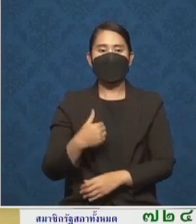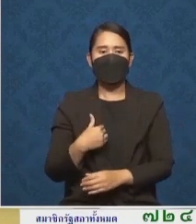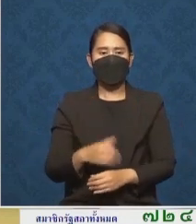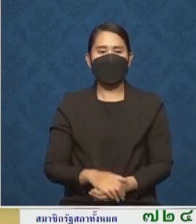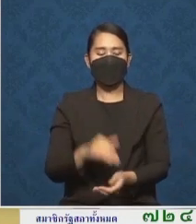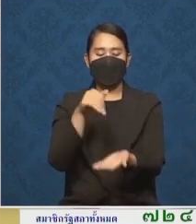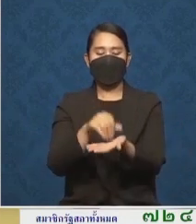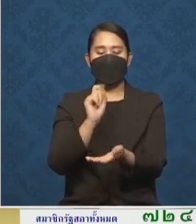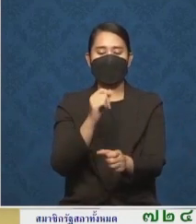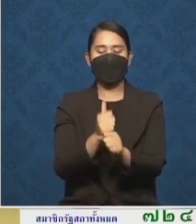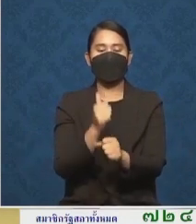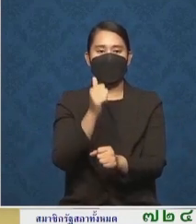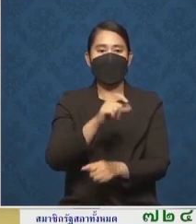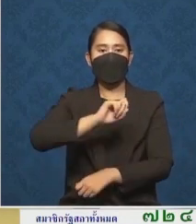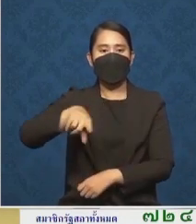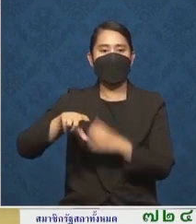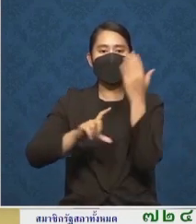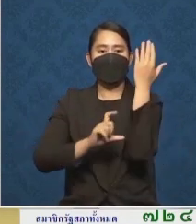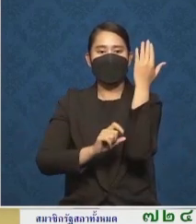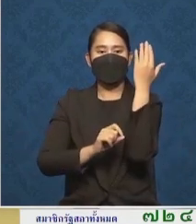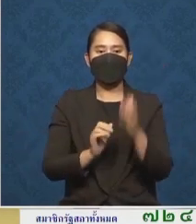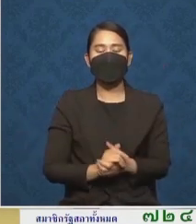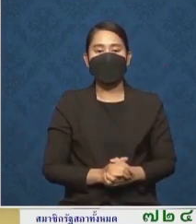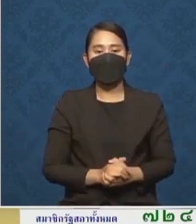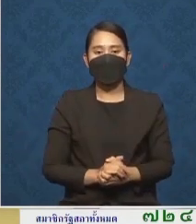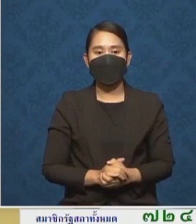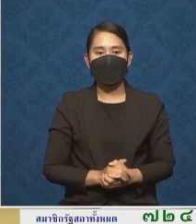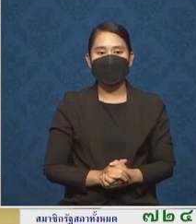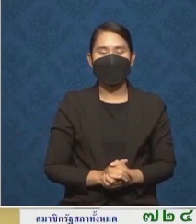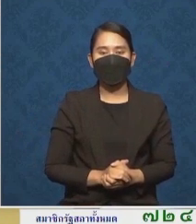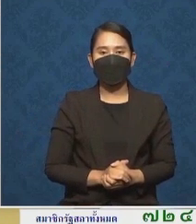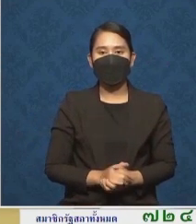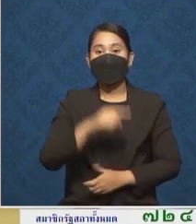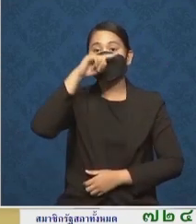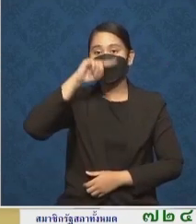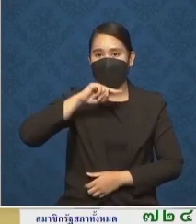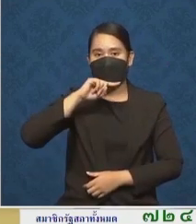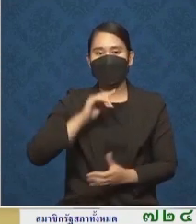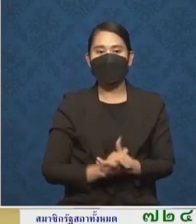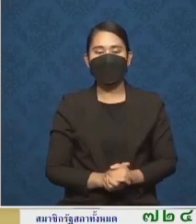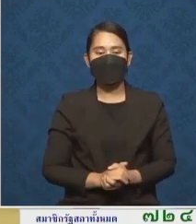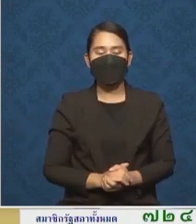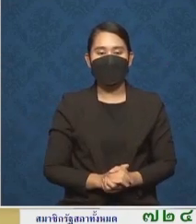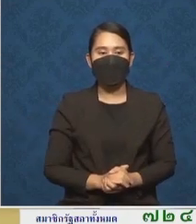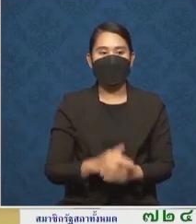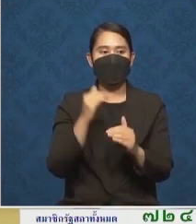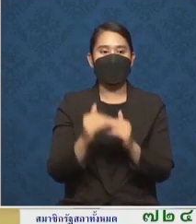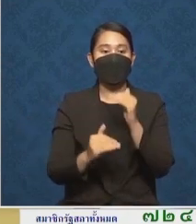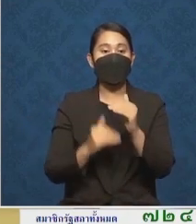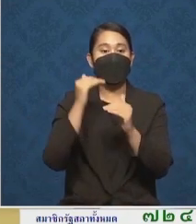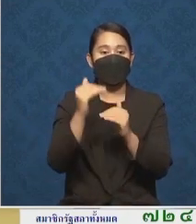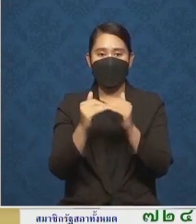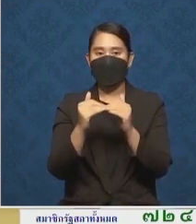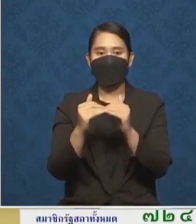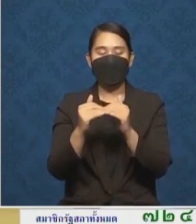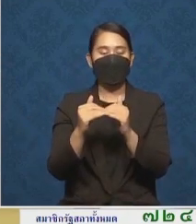สิงคโปร์ท่านประธานท packaging ไทยเป็ประเทศที่เก้าหน้ากวาประเทศอื่